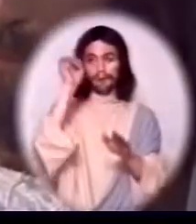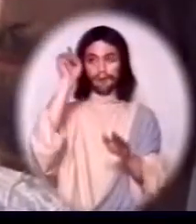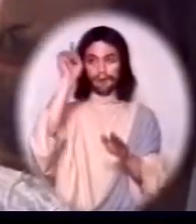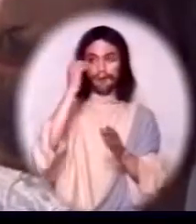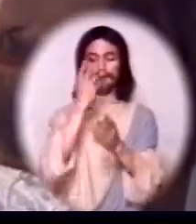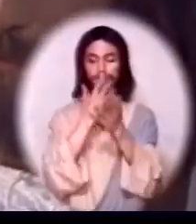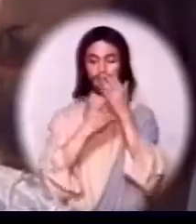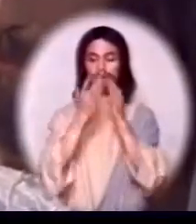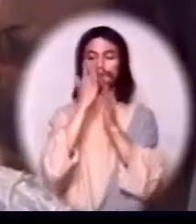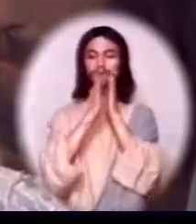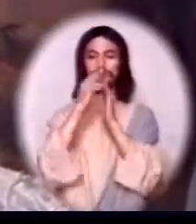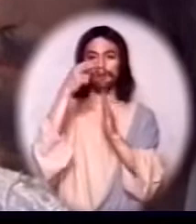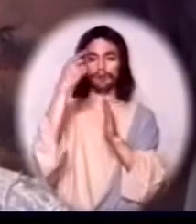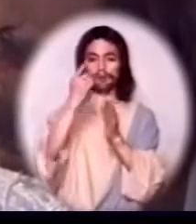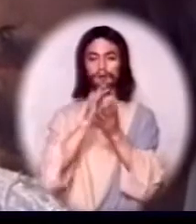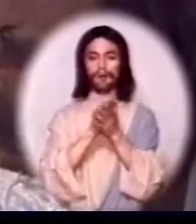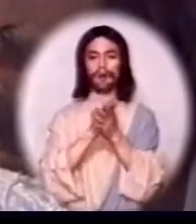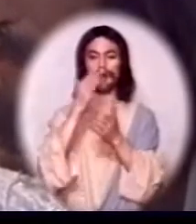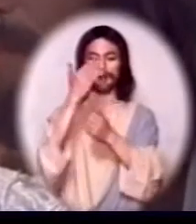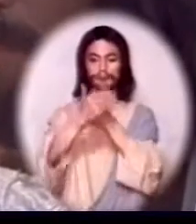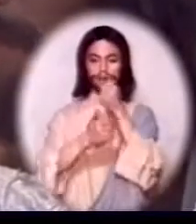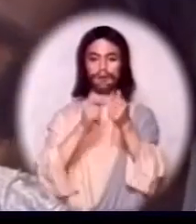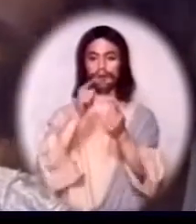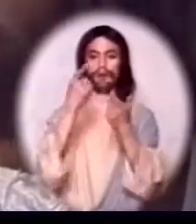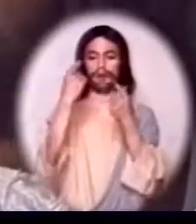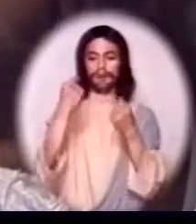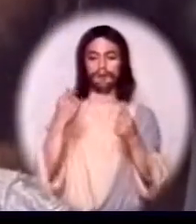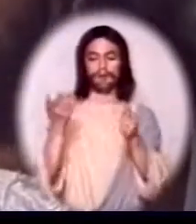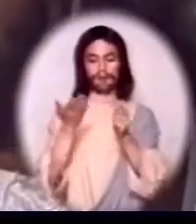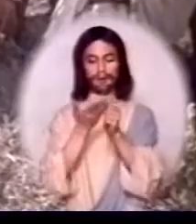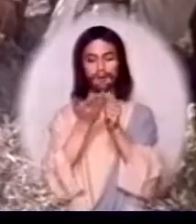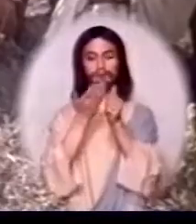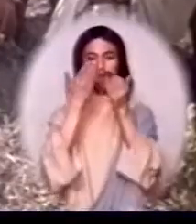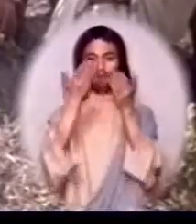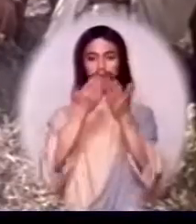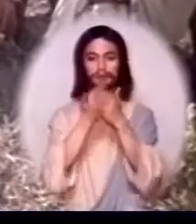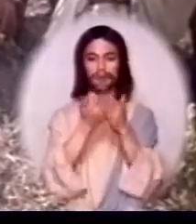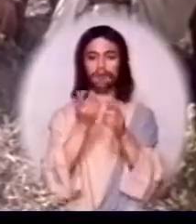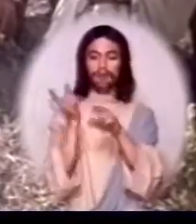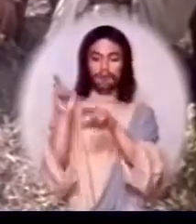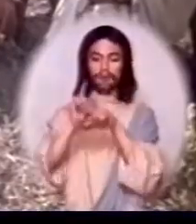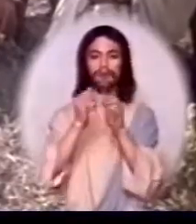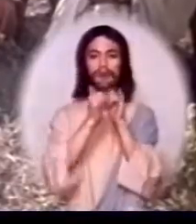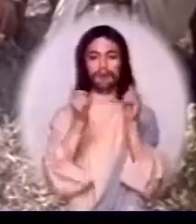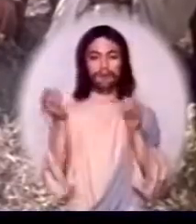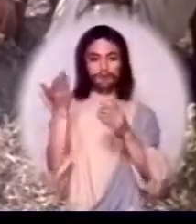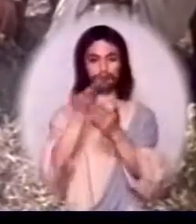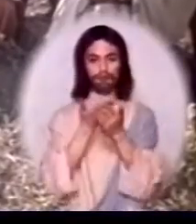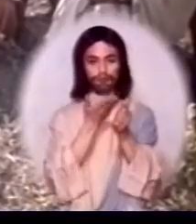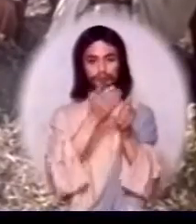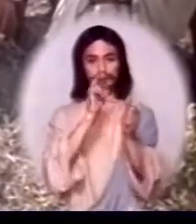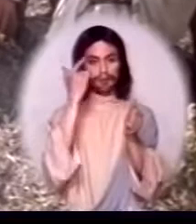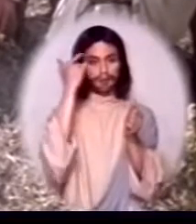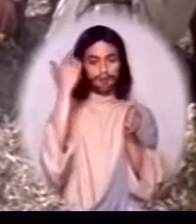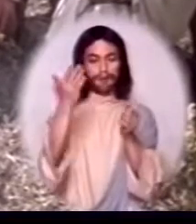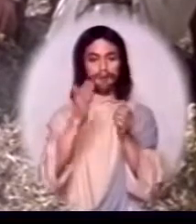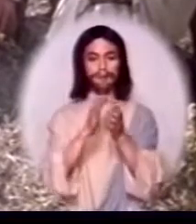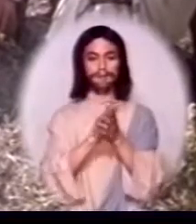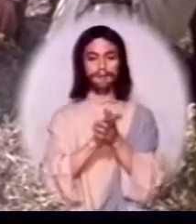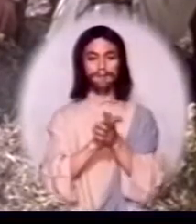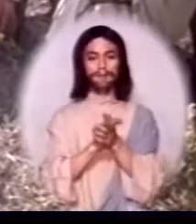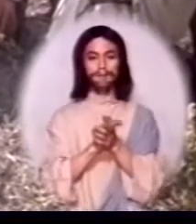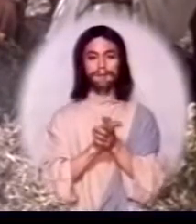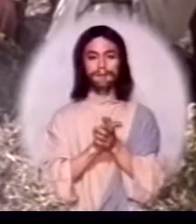오늘 있다가 내일 아궁에 던져오는 들풀도 하나님께서 이렇게 입히시거늘 하물며 너희들을 입히시지 않겠느냐?